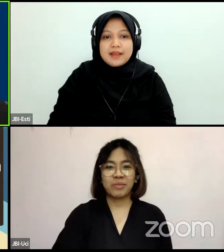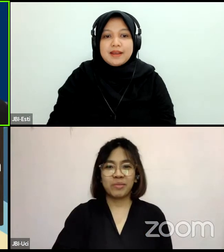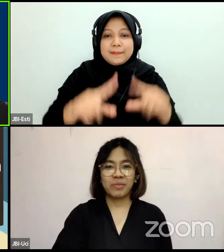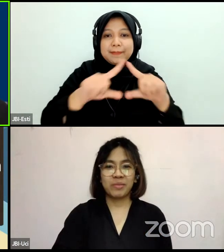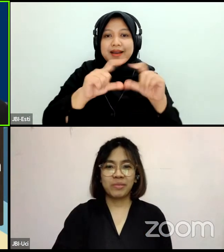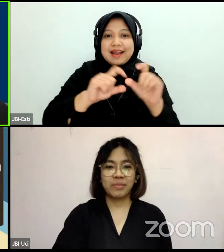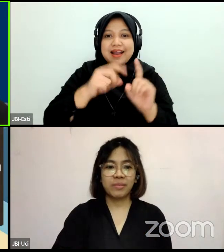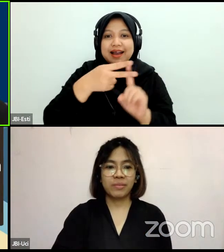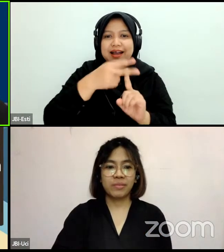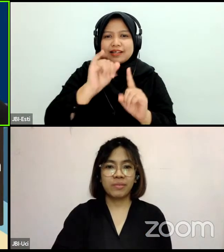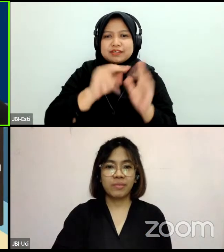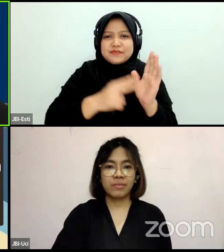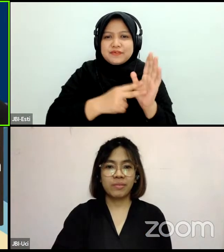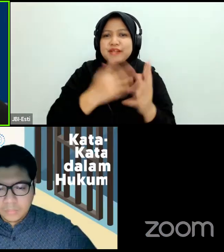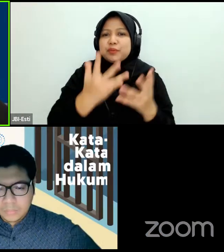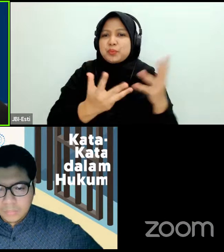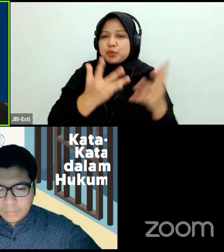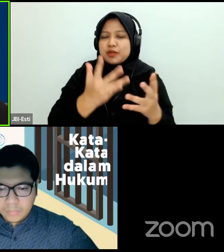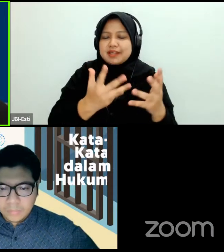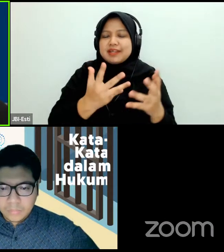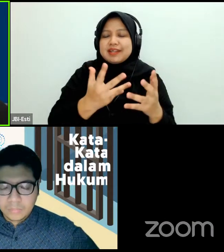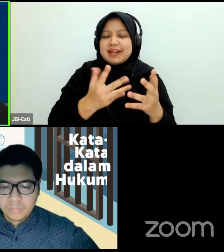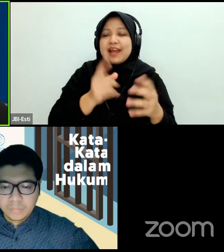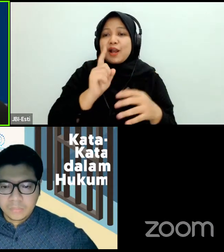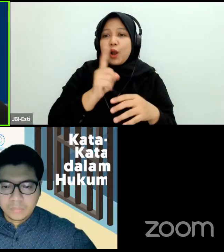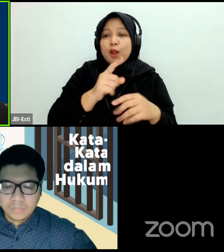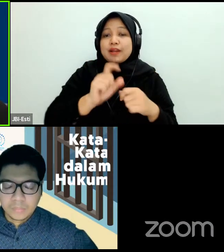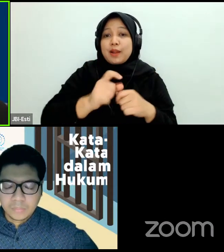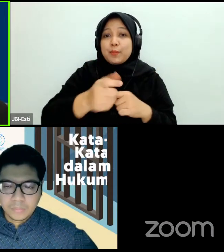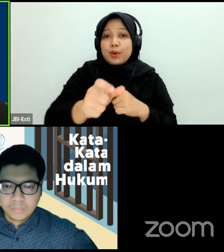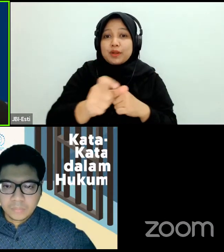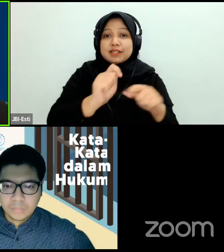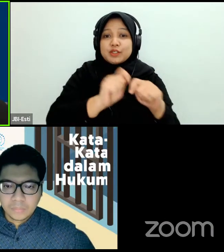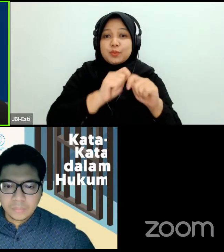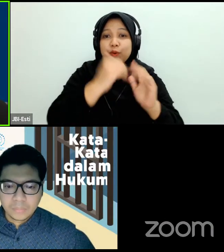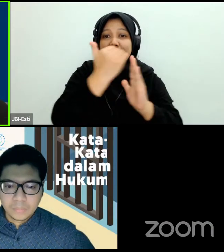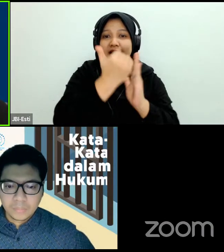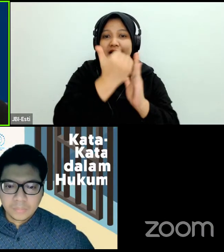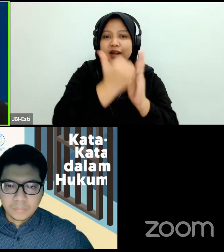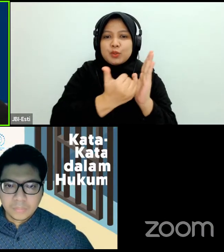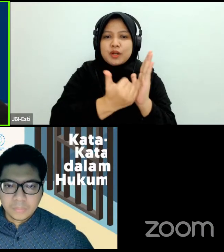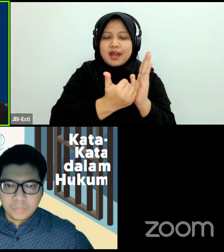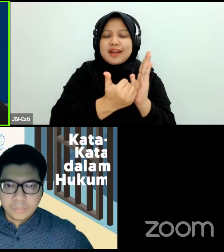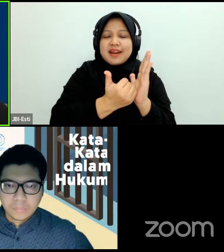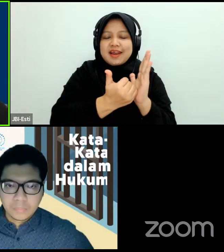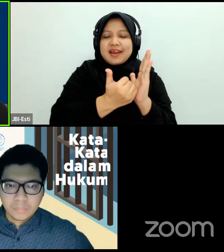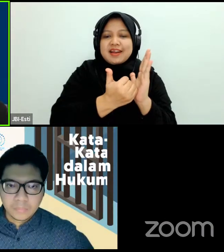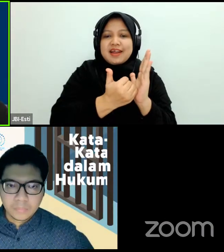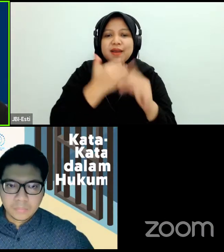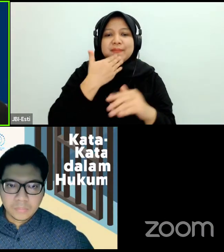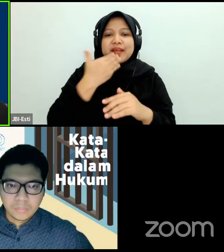di dalam proses perancangan peraturan itu bukan suatu pembukaan bukan hanya kita ngomongin soal efektivitas bahasa tapi terjadi